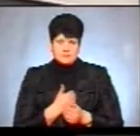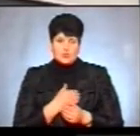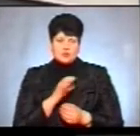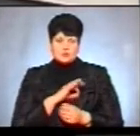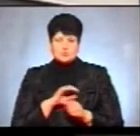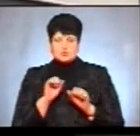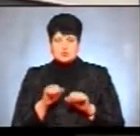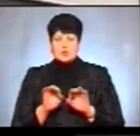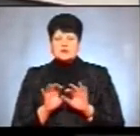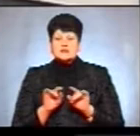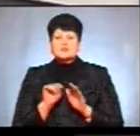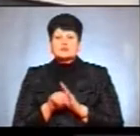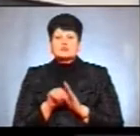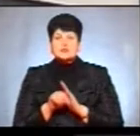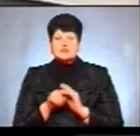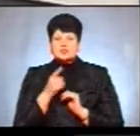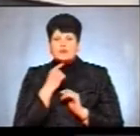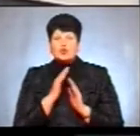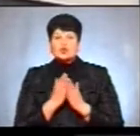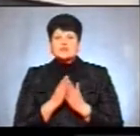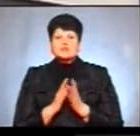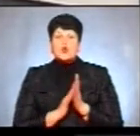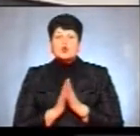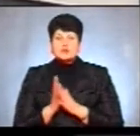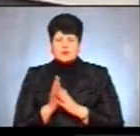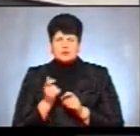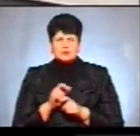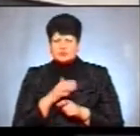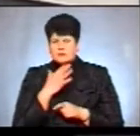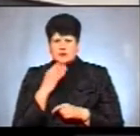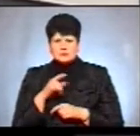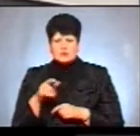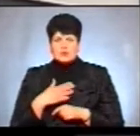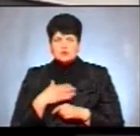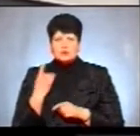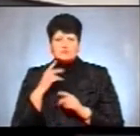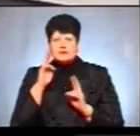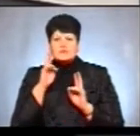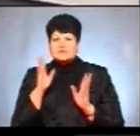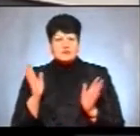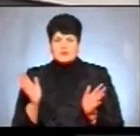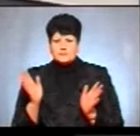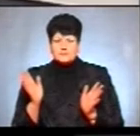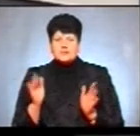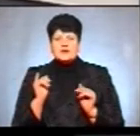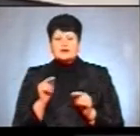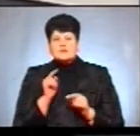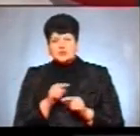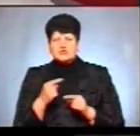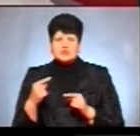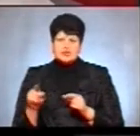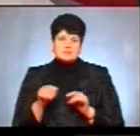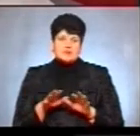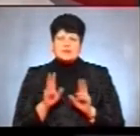нагодою, розказати, що таке взагалі червонокнижні рослини. Тому що дуже багато жителів нашої області не знають. І в тій чи іншій мірі, не знаючи